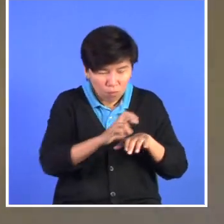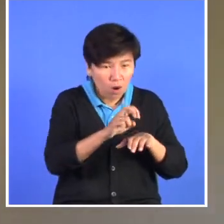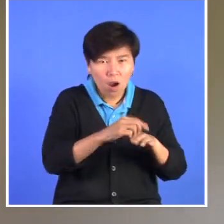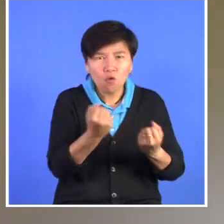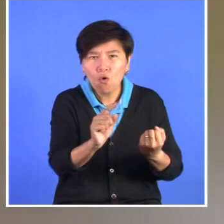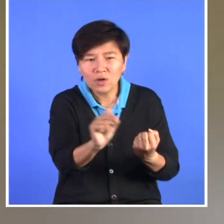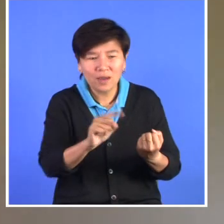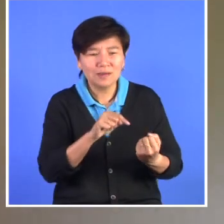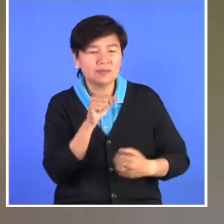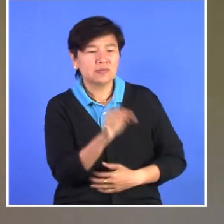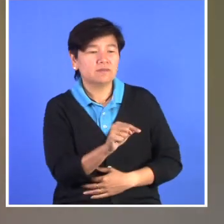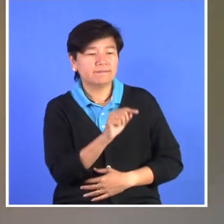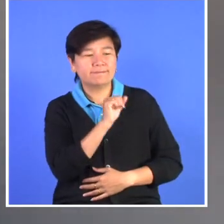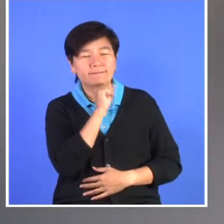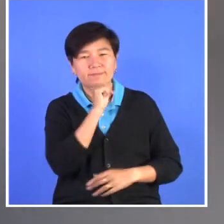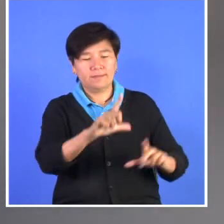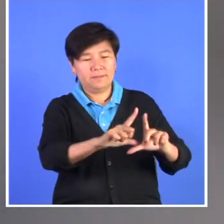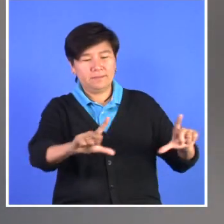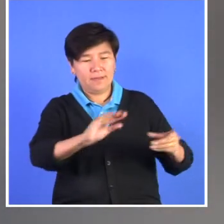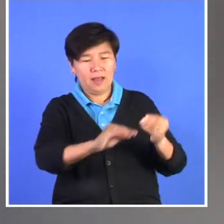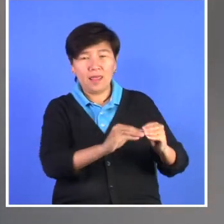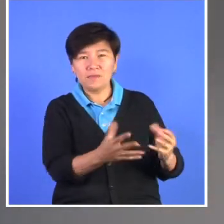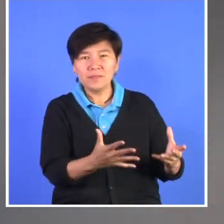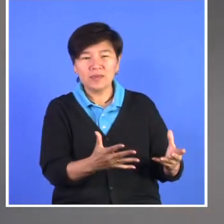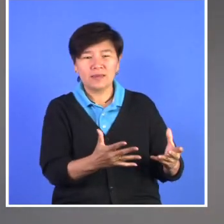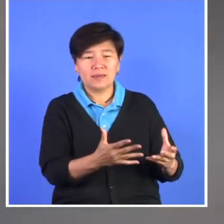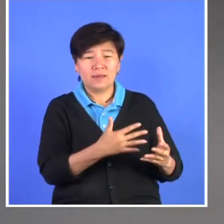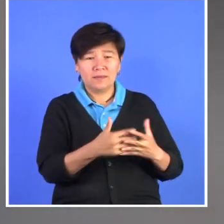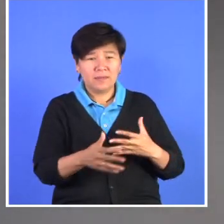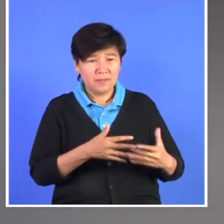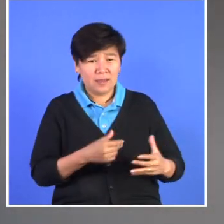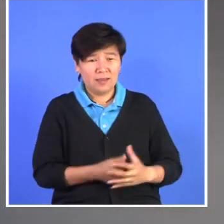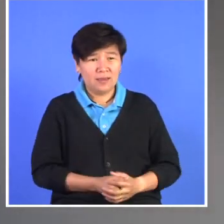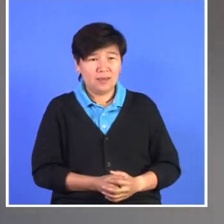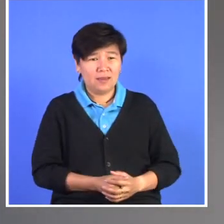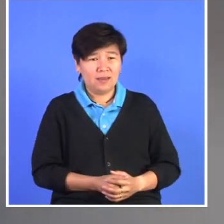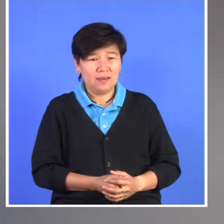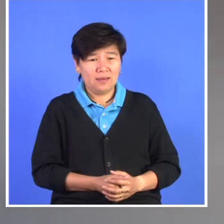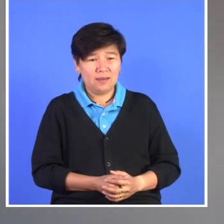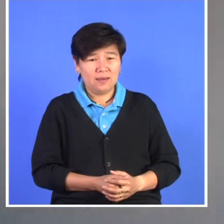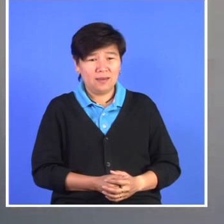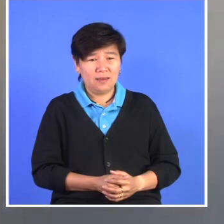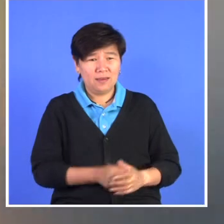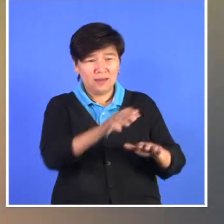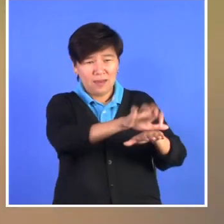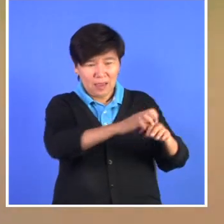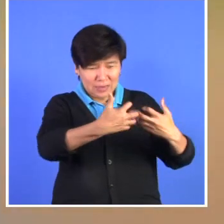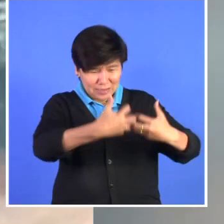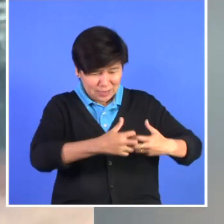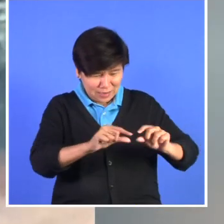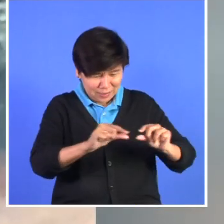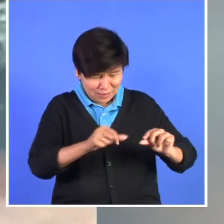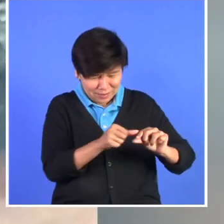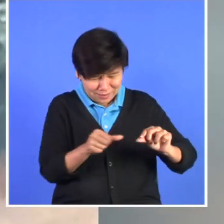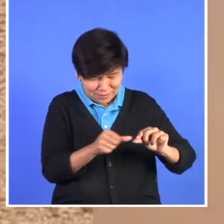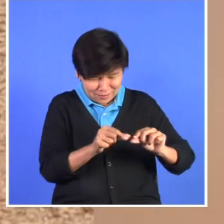พอชี้ปุ๊บเอ้าทะเบียนอยู่ไหนอ่ะไม่เป็นไรไม่มีทะเบียนก็เอาตัวเลขชัซีมีมั้ยหาทุกอย่างโหา